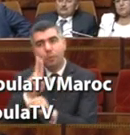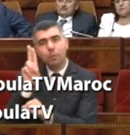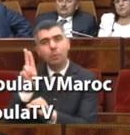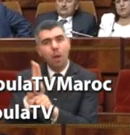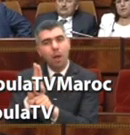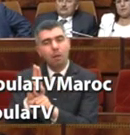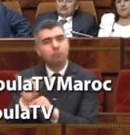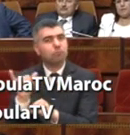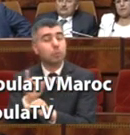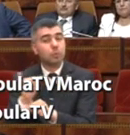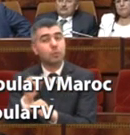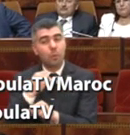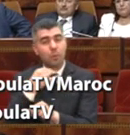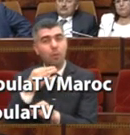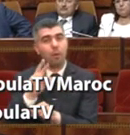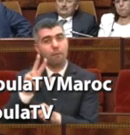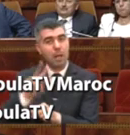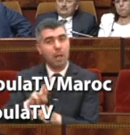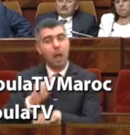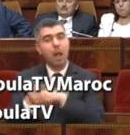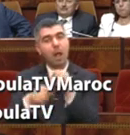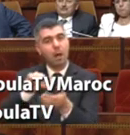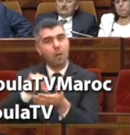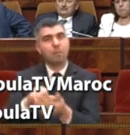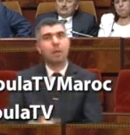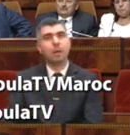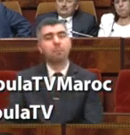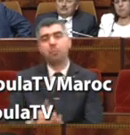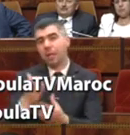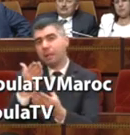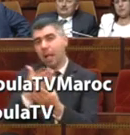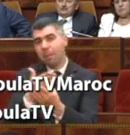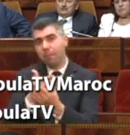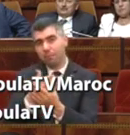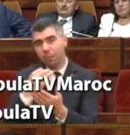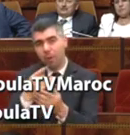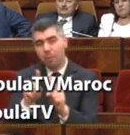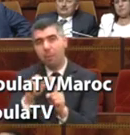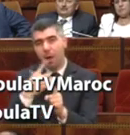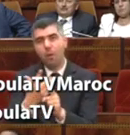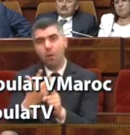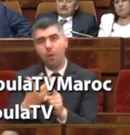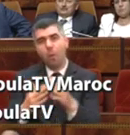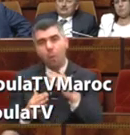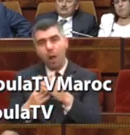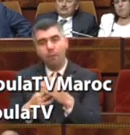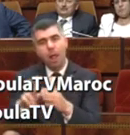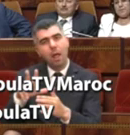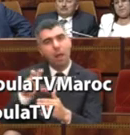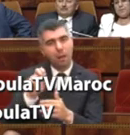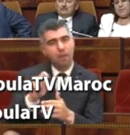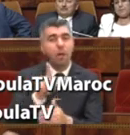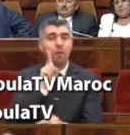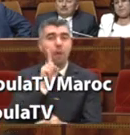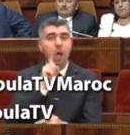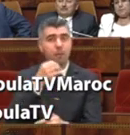واقع التمدرس خاصة بالعالم القروي. فأسباب الانقطاع أو عدم التمدرس الكل يعرفها، فبالنسبة للفتيات